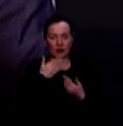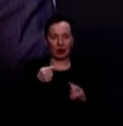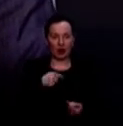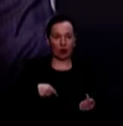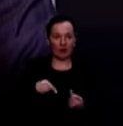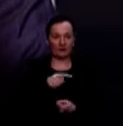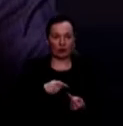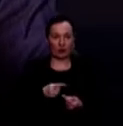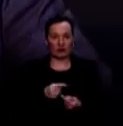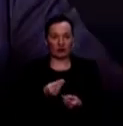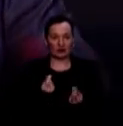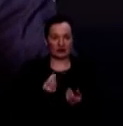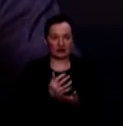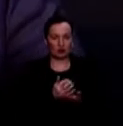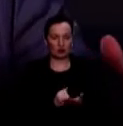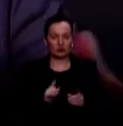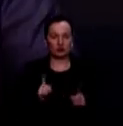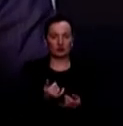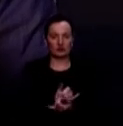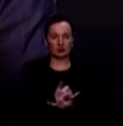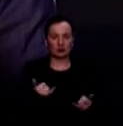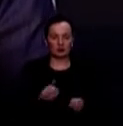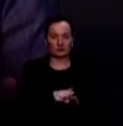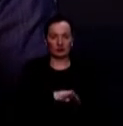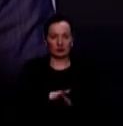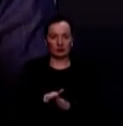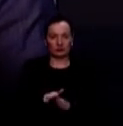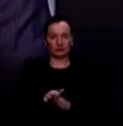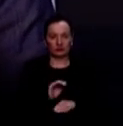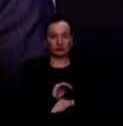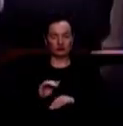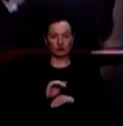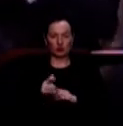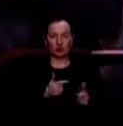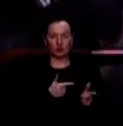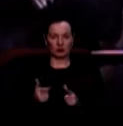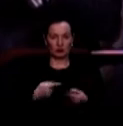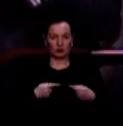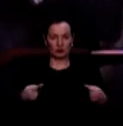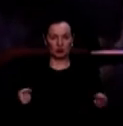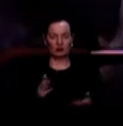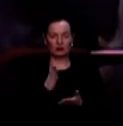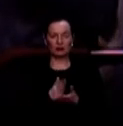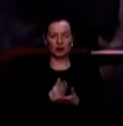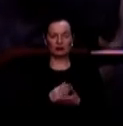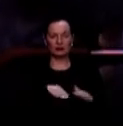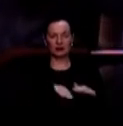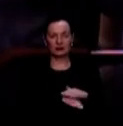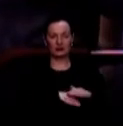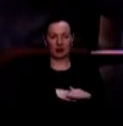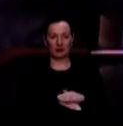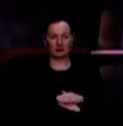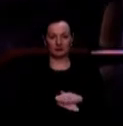для того, щоб забезпечити повністю випуск готової продукції і мати на складі уже